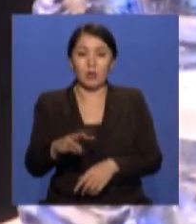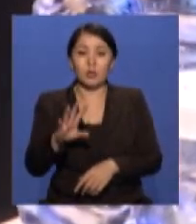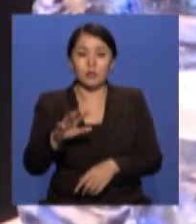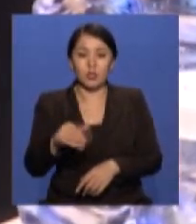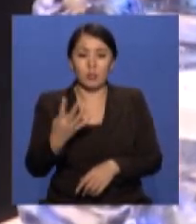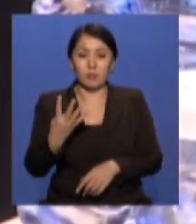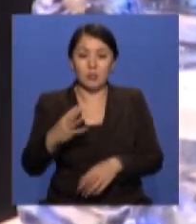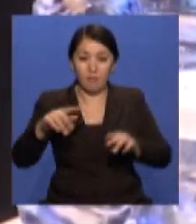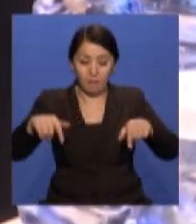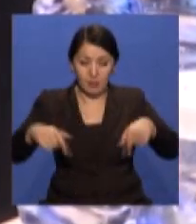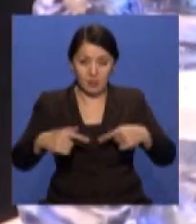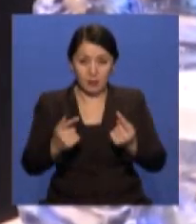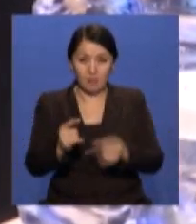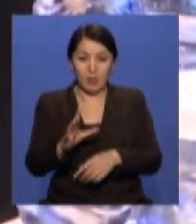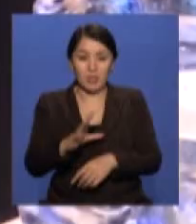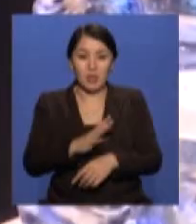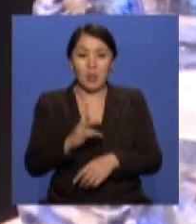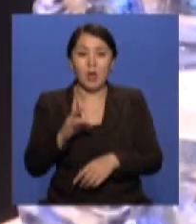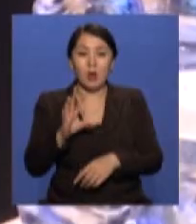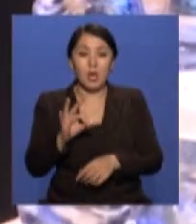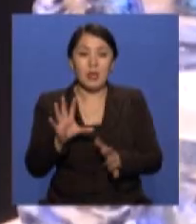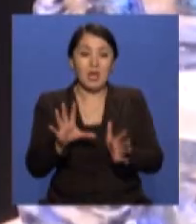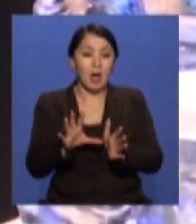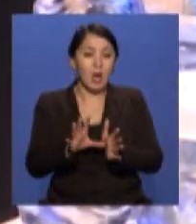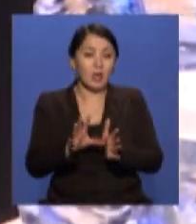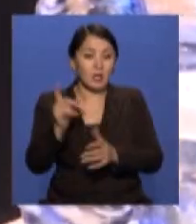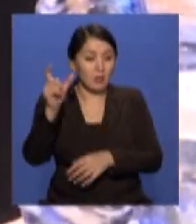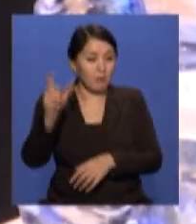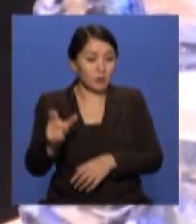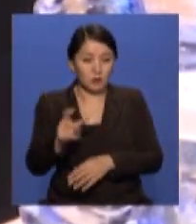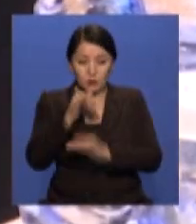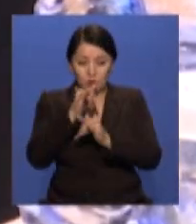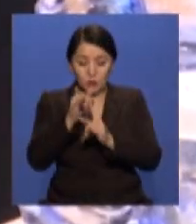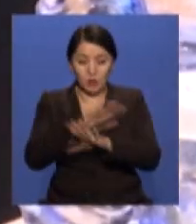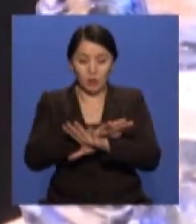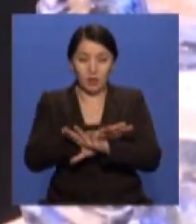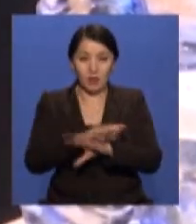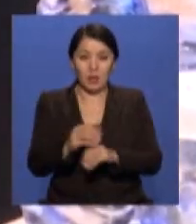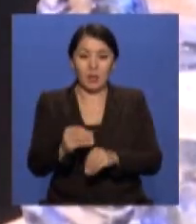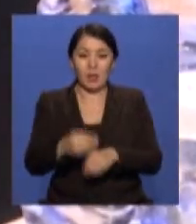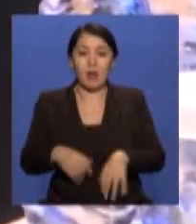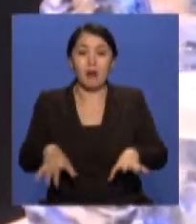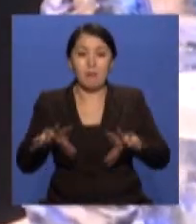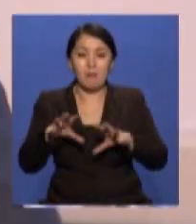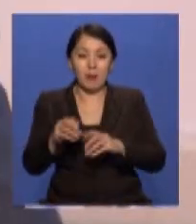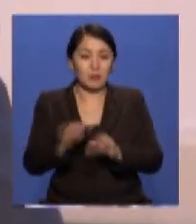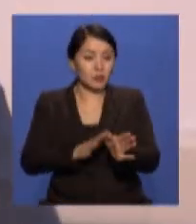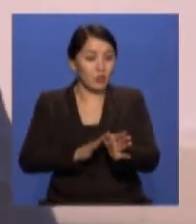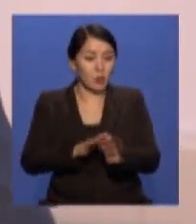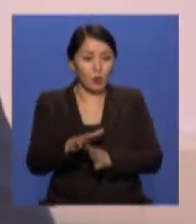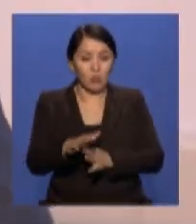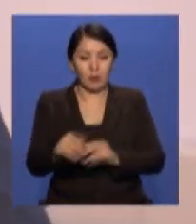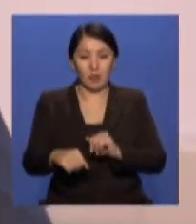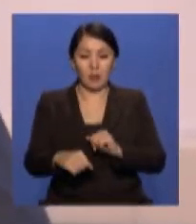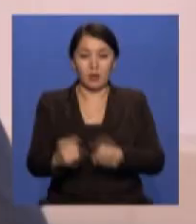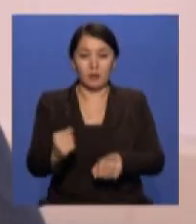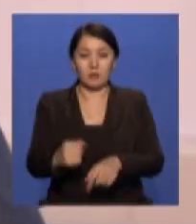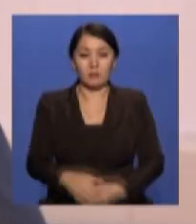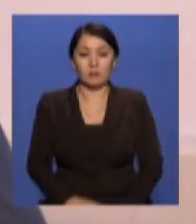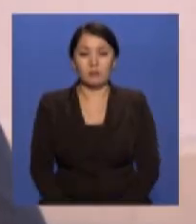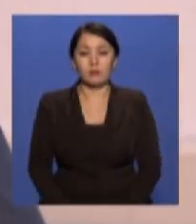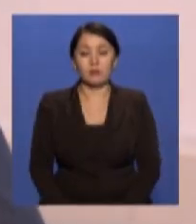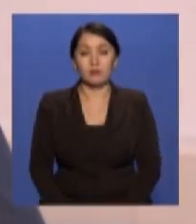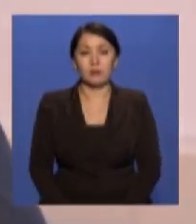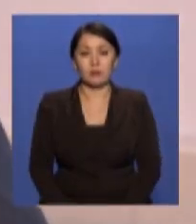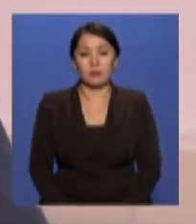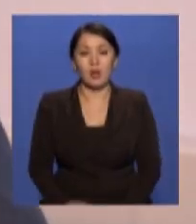күшімізбен қалпына келтірдік. Бірақ біз электр бағаналарын қоюға шама шарқымы жетпейді. Барлығы толығымен қираған. На балансе когда будет, мы возьмем на баланс,